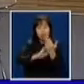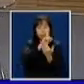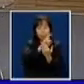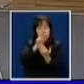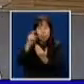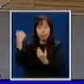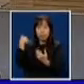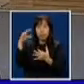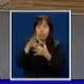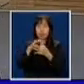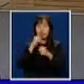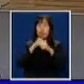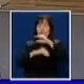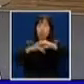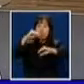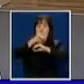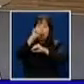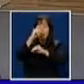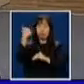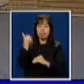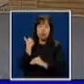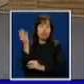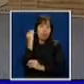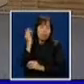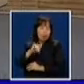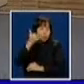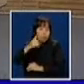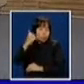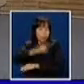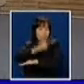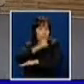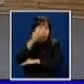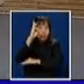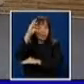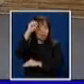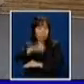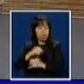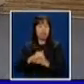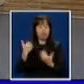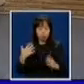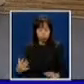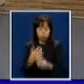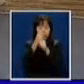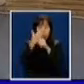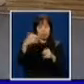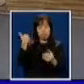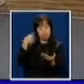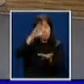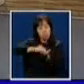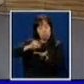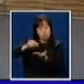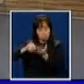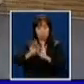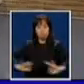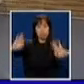พร้อมๆกับโครงการอื่นๆในการรับฟังความคิดเห็นของพี่น้องนะครับก็ได้สรุปมาแล้วนะครับซึ่งก็ได้ข้อมูลที่เป็นประโยชน์นะครับโดยเฉพา